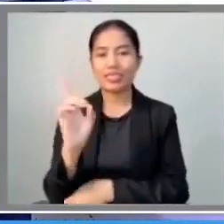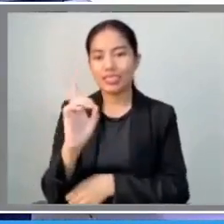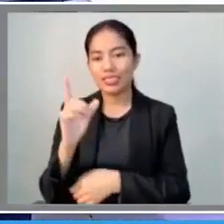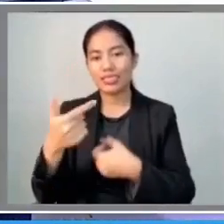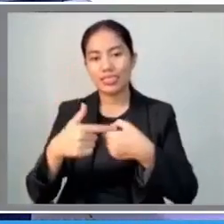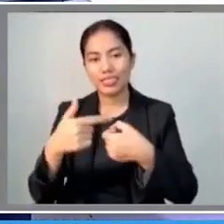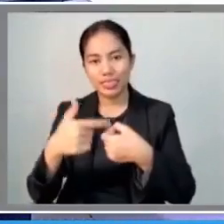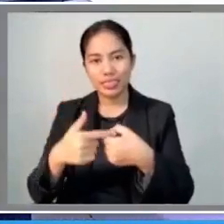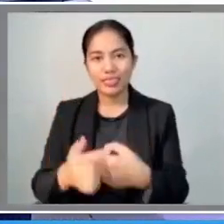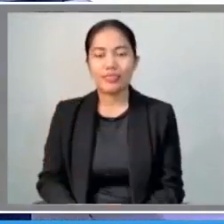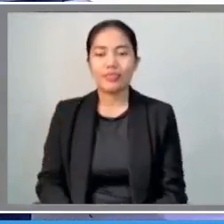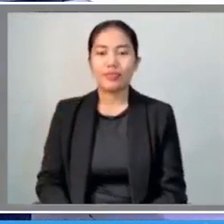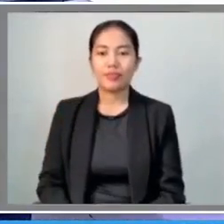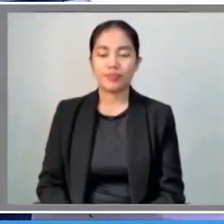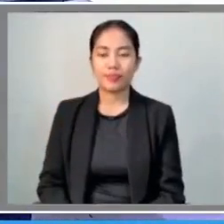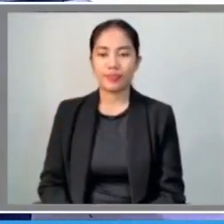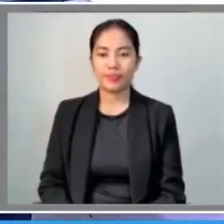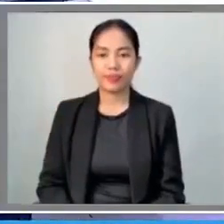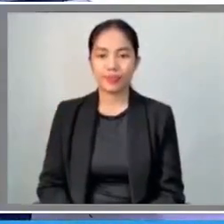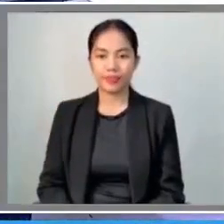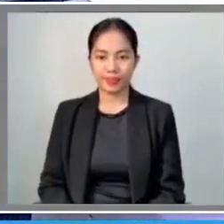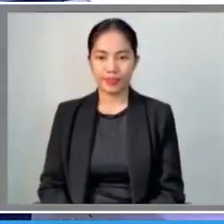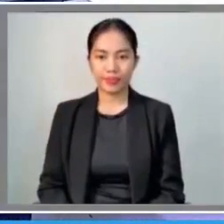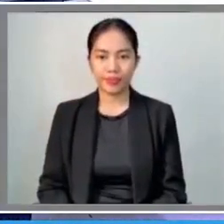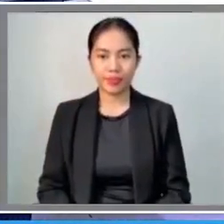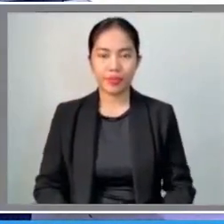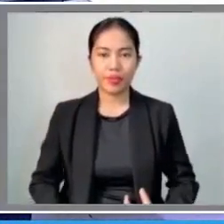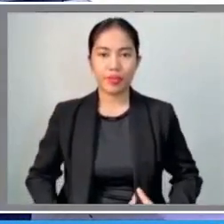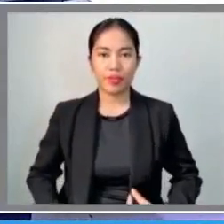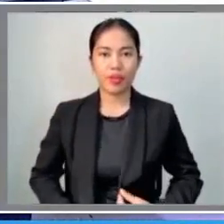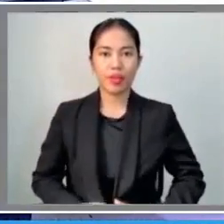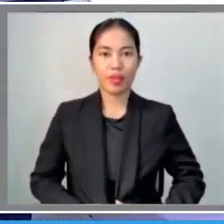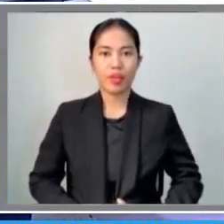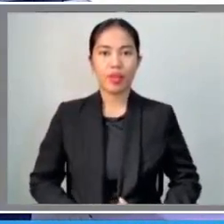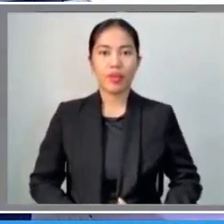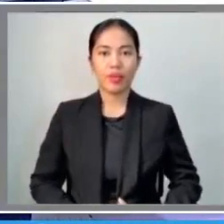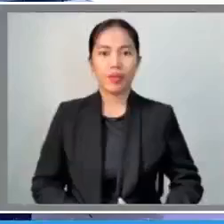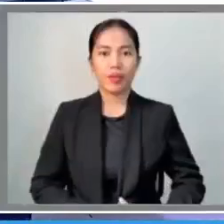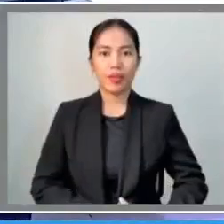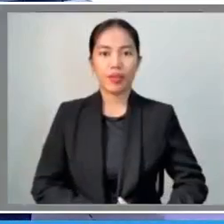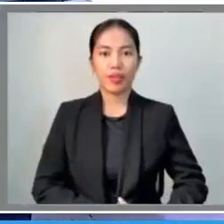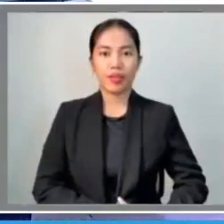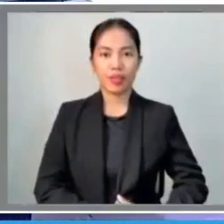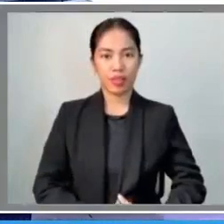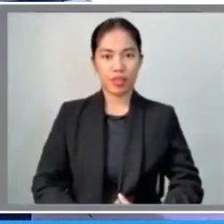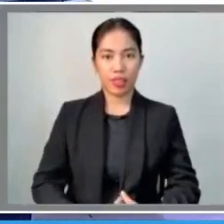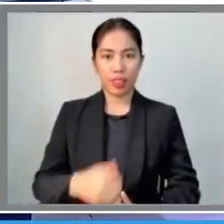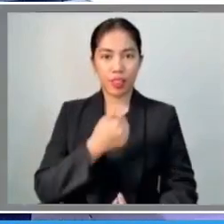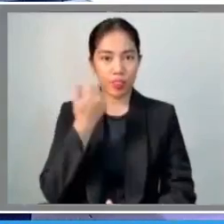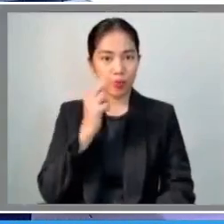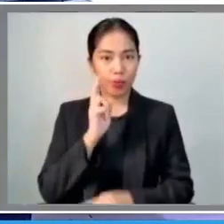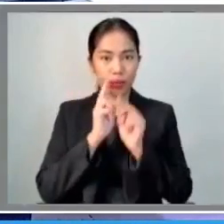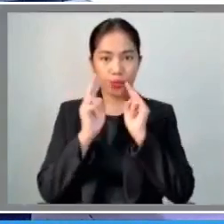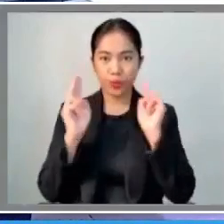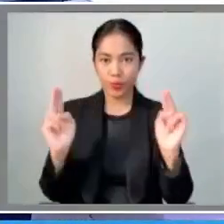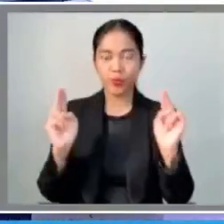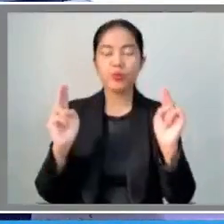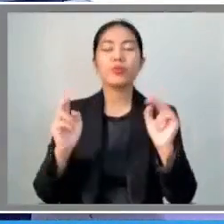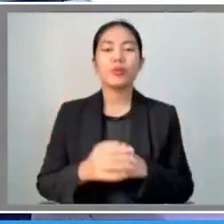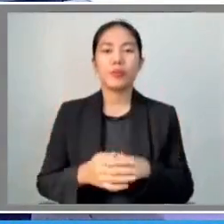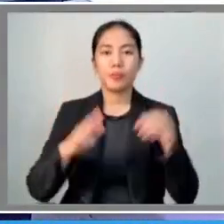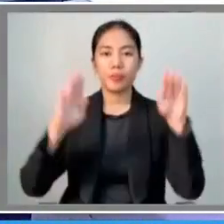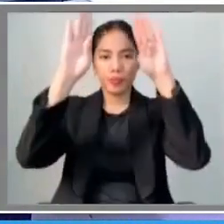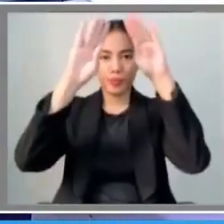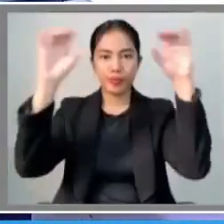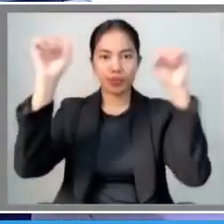sa iba pang balita, kasunod po ng pagpapatagal o tanggal ni Pangulong Bongbong Marcos sa price cap sa bigas,